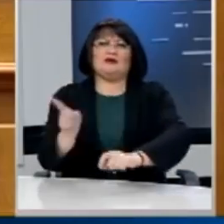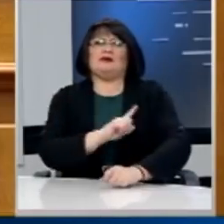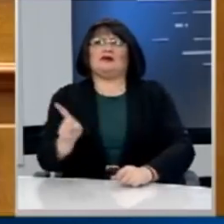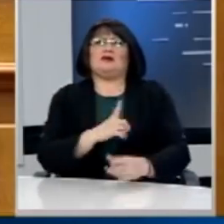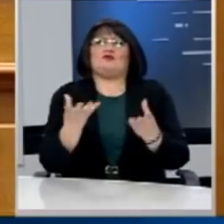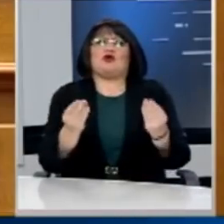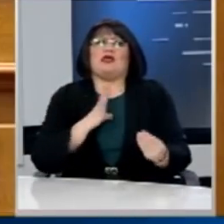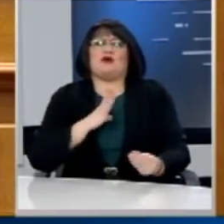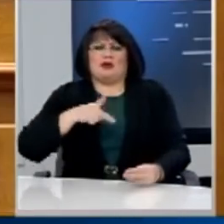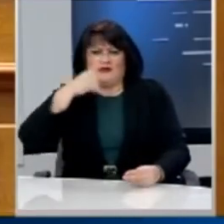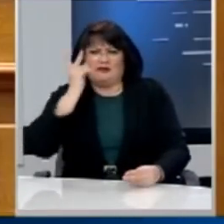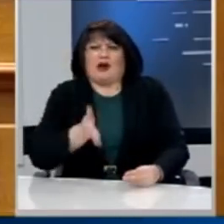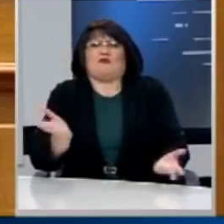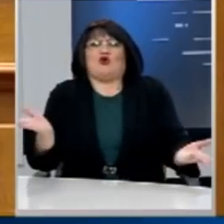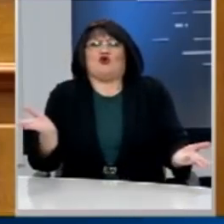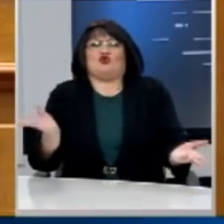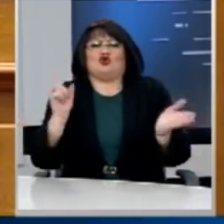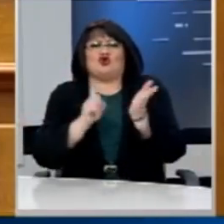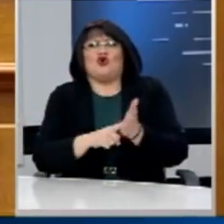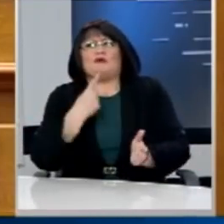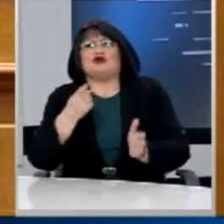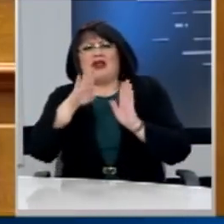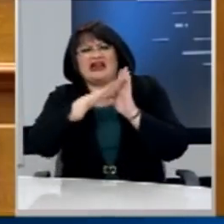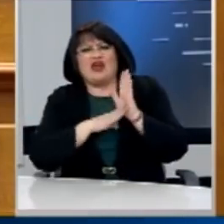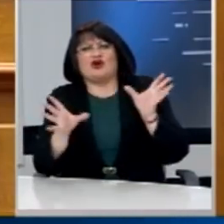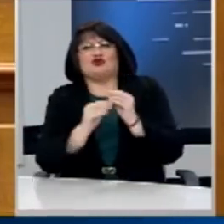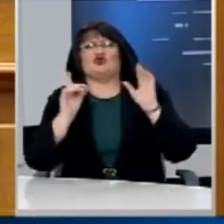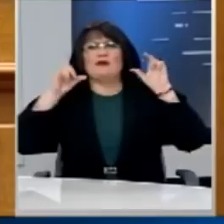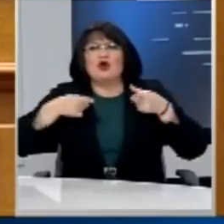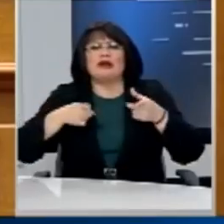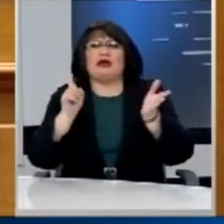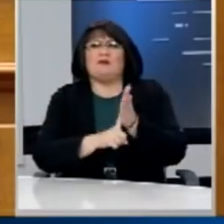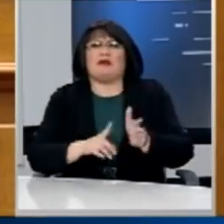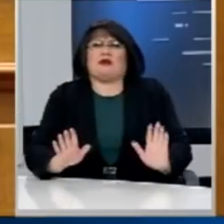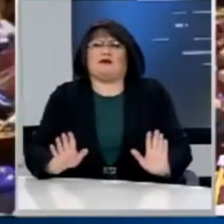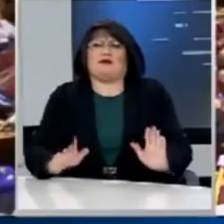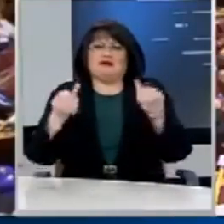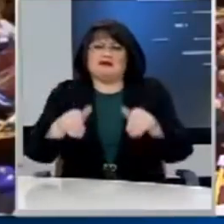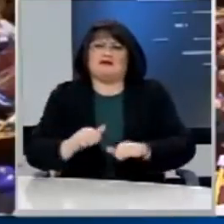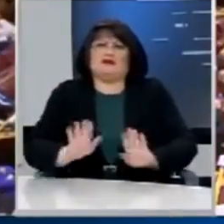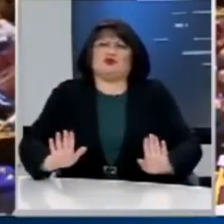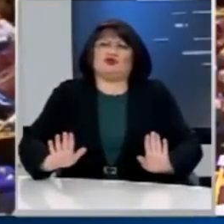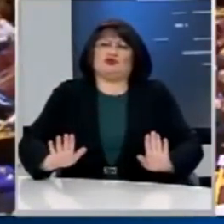κυκλοφορίας των πολλών, όπως επιτάσσουν οι κανόνες της δημοκρατίας.